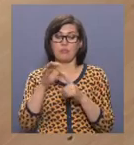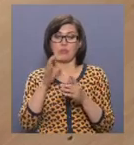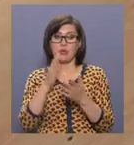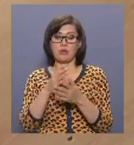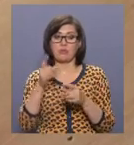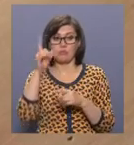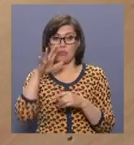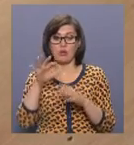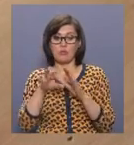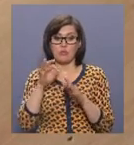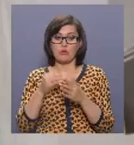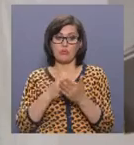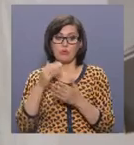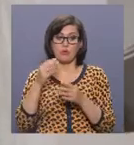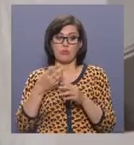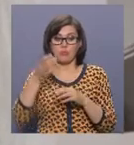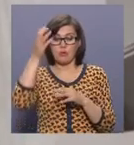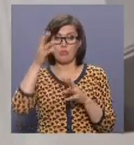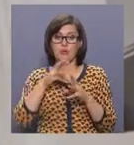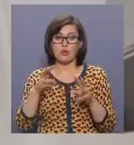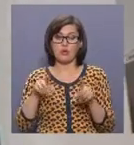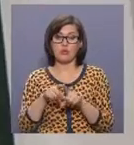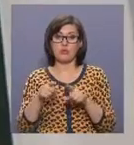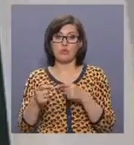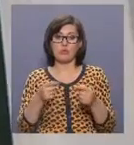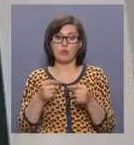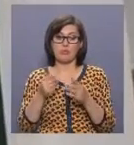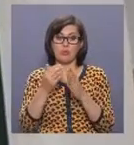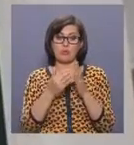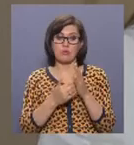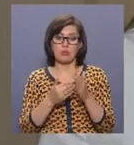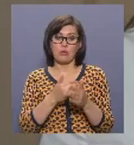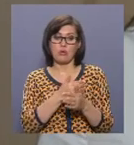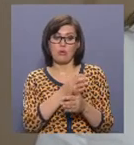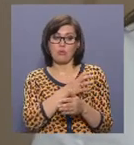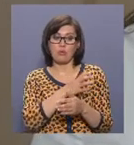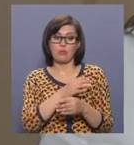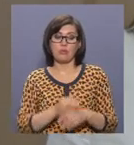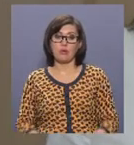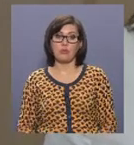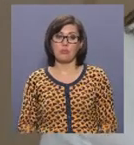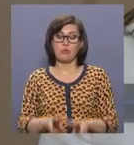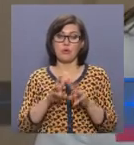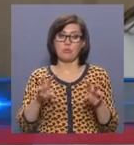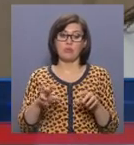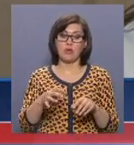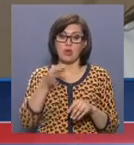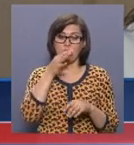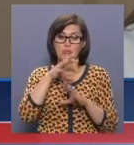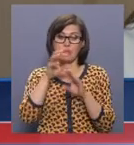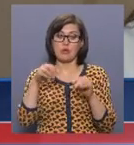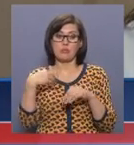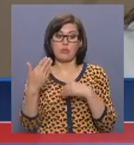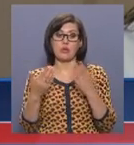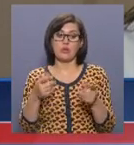да айқын, таңдауы жоғары. Білім министрлігі басшысы тізгінін ұстасам, дейді. жалпы министр дегеніміз, ол барлық